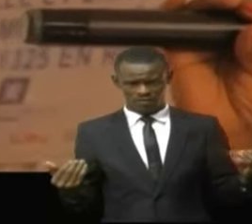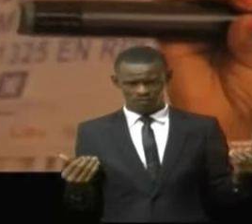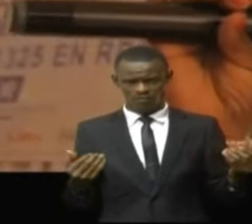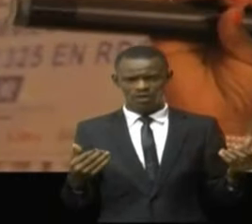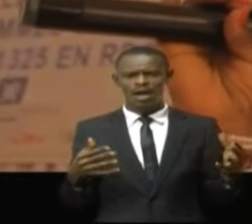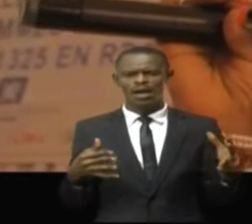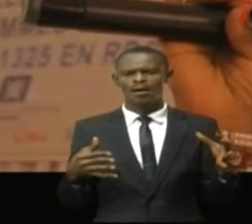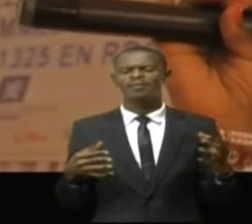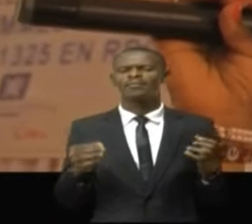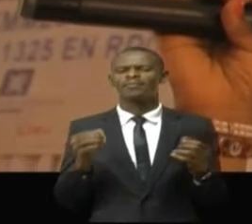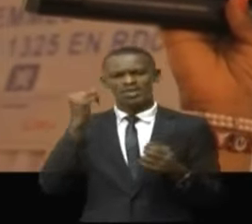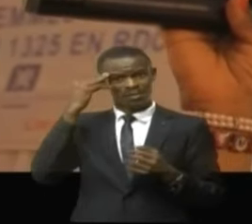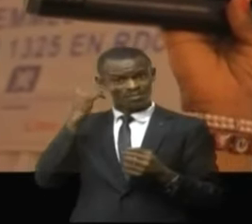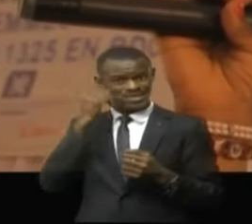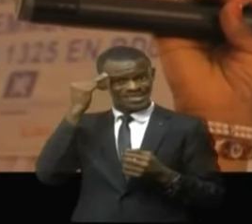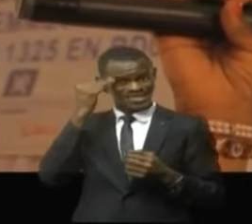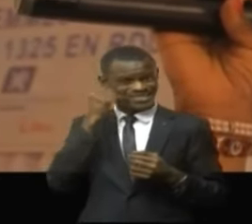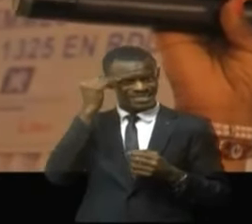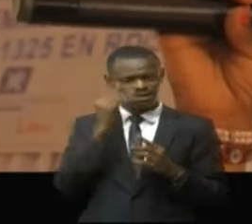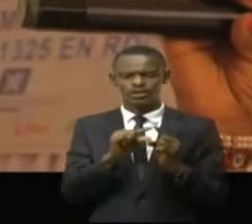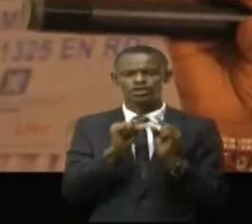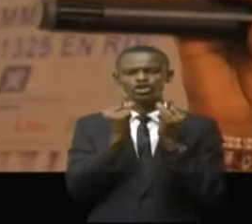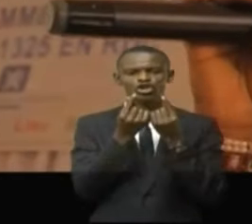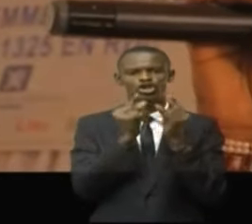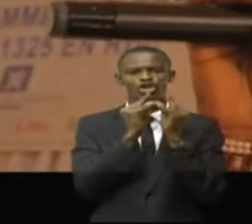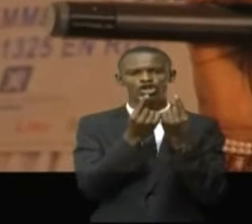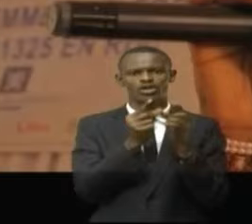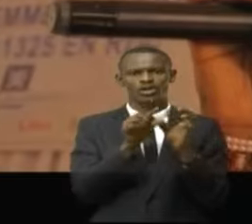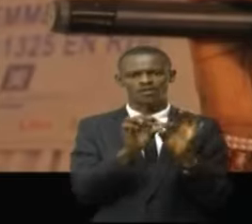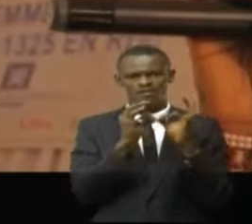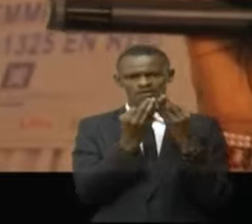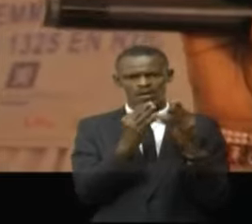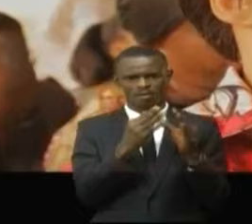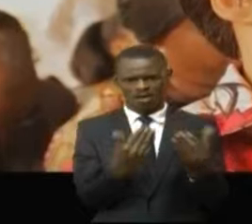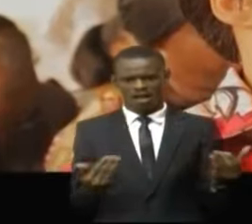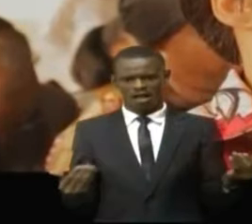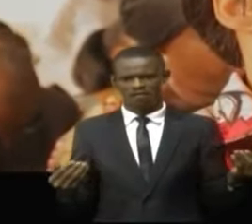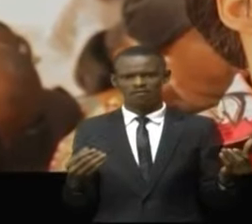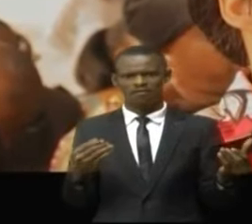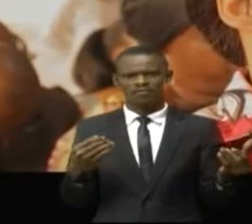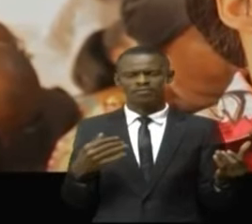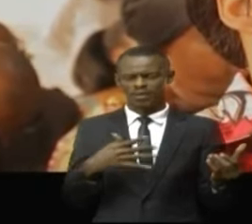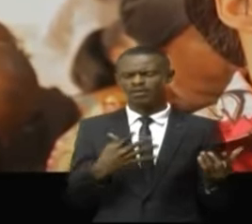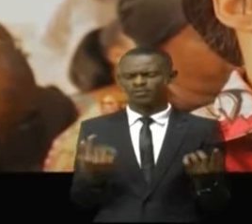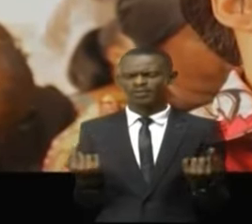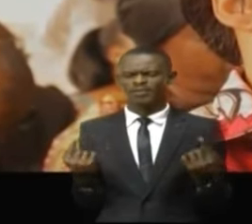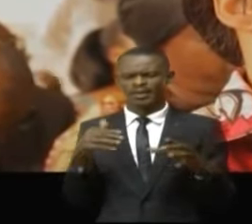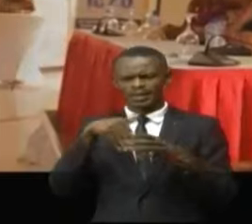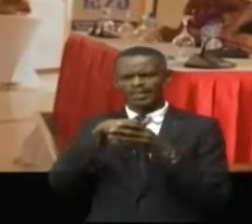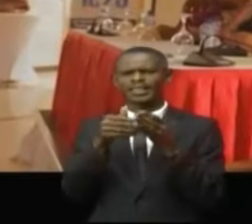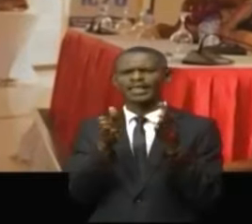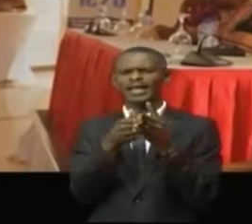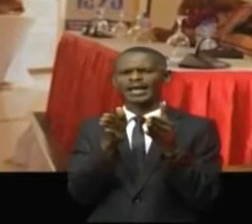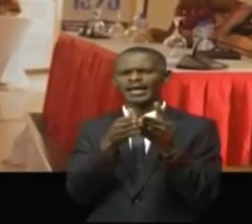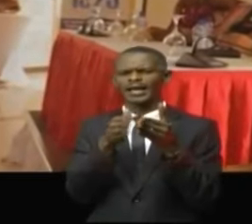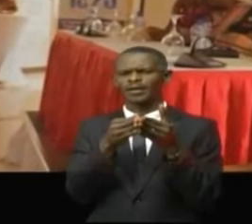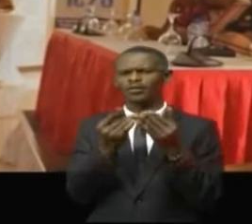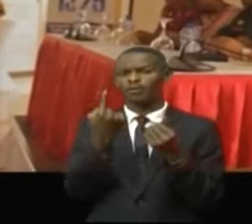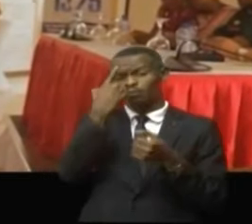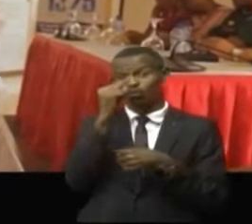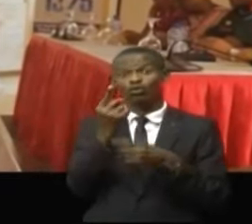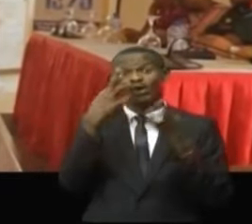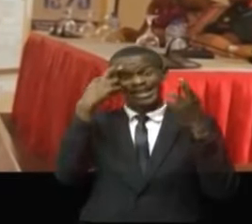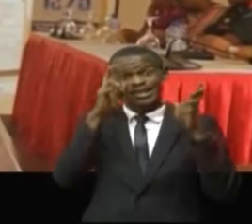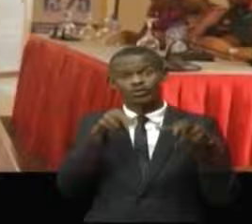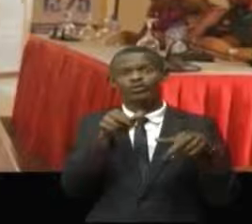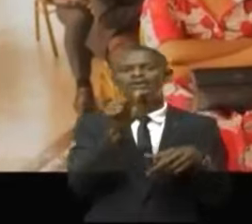pour la ministre du Genre, Enfants et Familles, Mireille Massangou-Bibi Muloko, de faire un état de lieu de cette résolution des